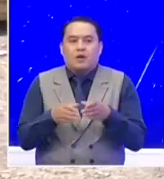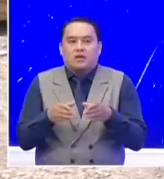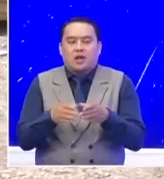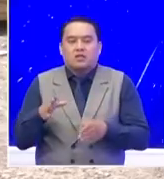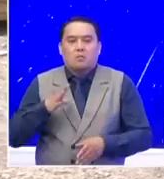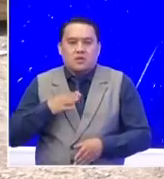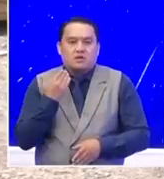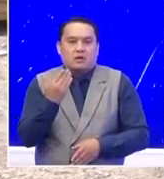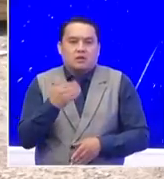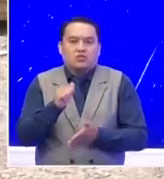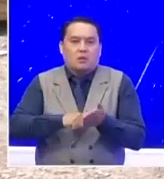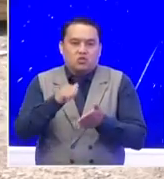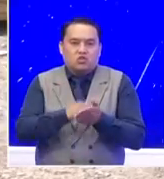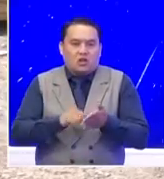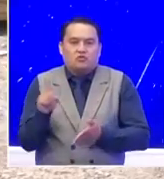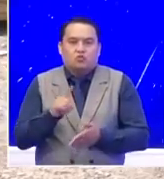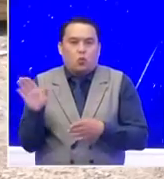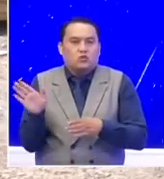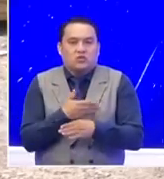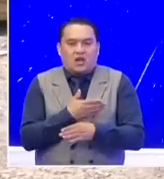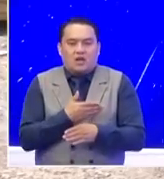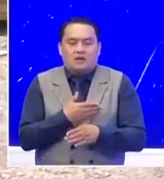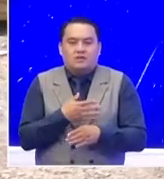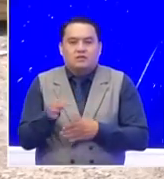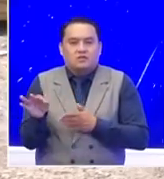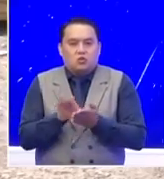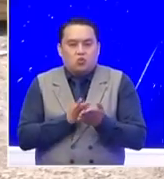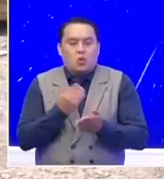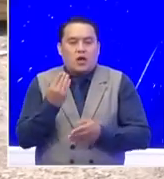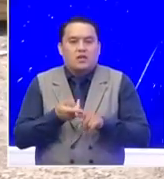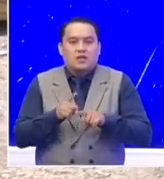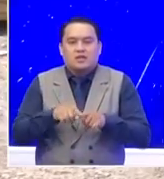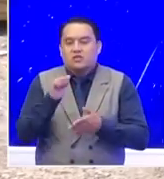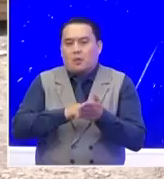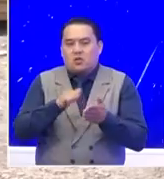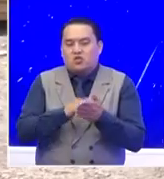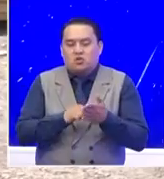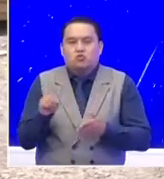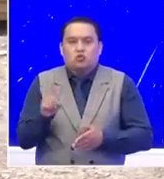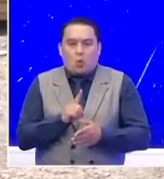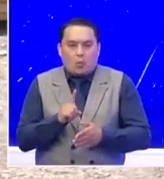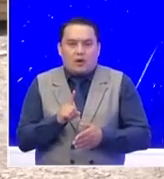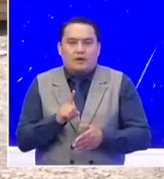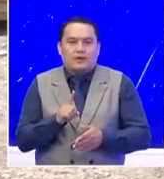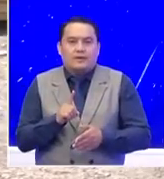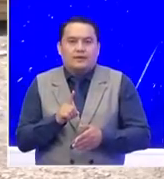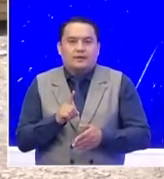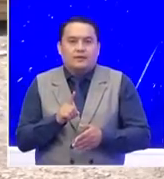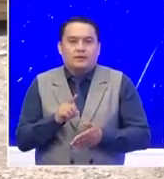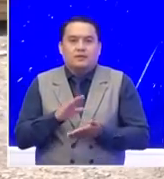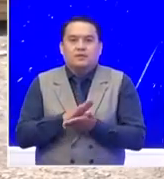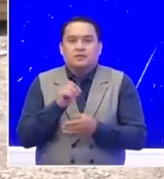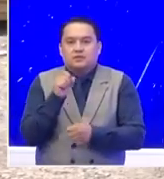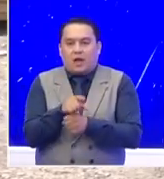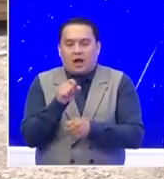сделано замечание, чтобы устранили в ближайшие дни эти замечания, чтобы именно с